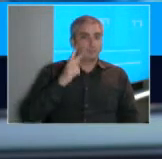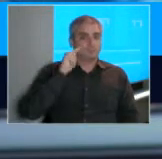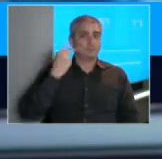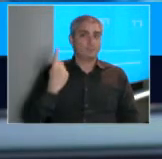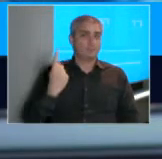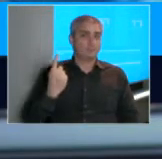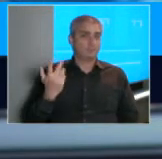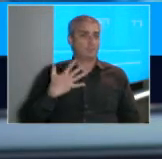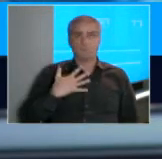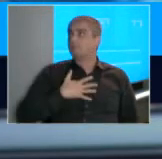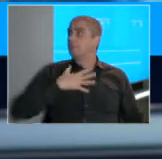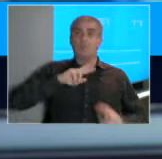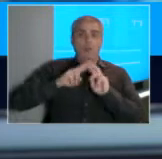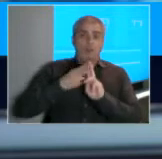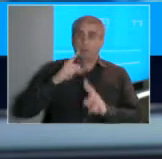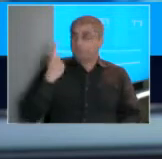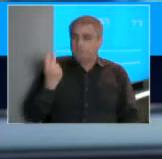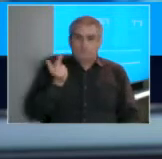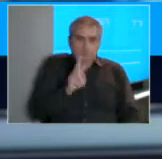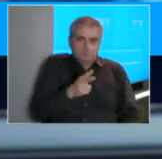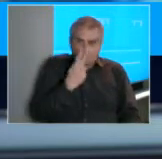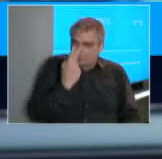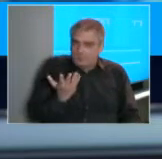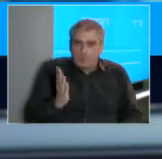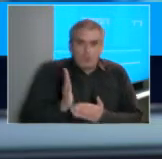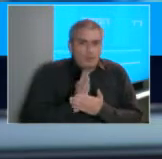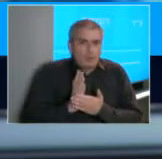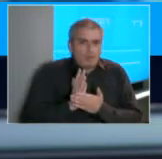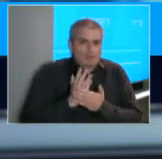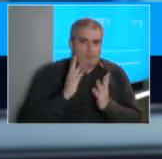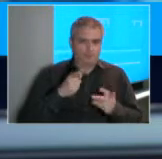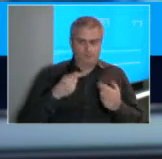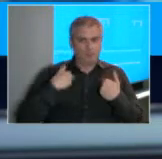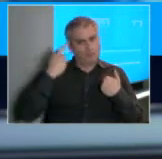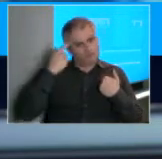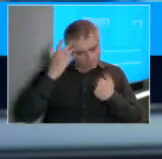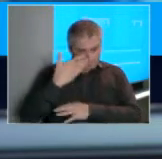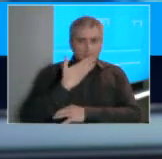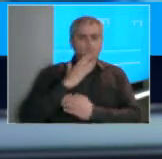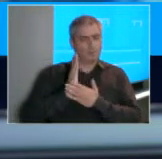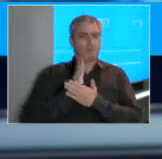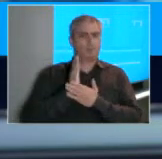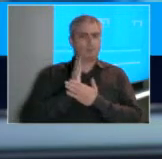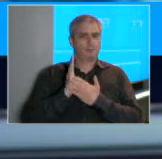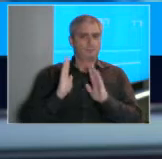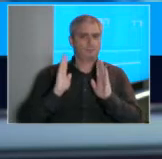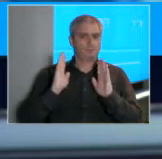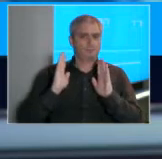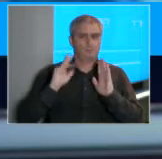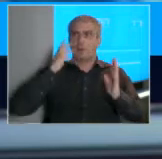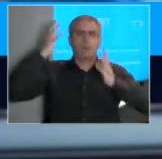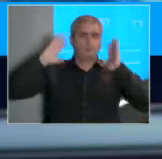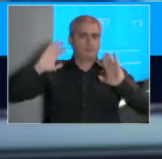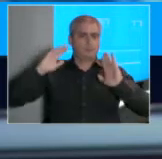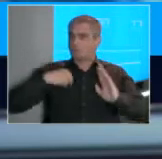אחד. הבעלה העולמית מצד אחד, מצד שני אתה רואה הערכות. למרות זאת, אני חושב שמדינת ישראל נערכת, לא